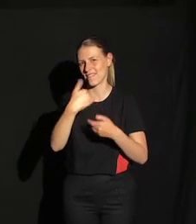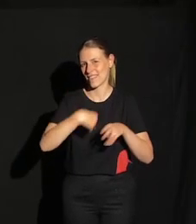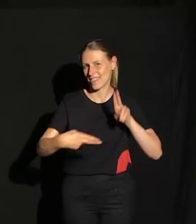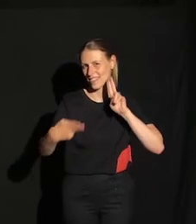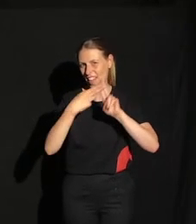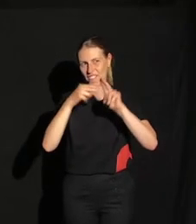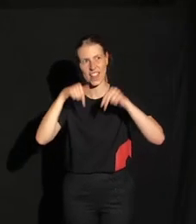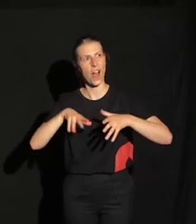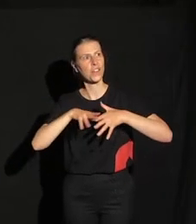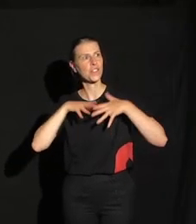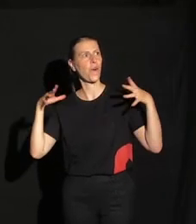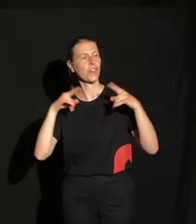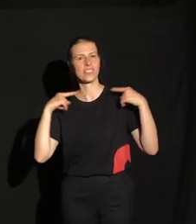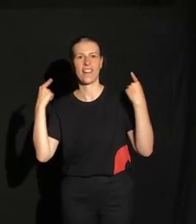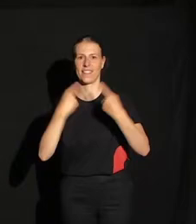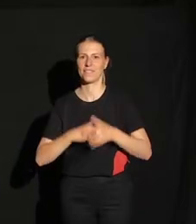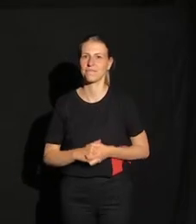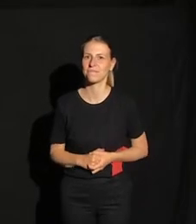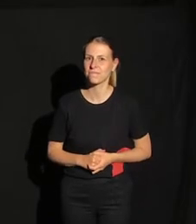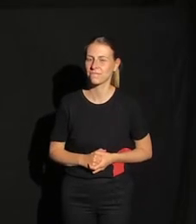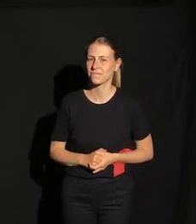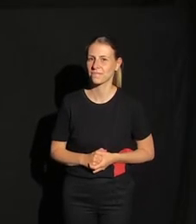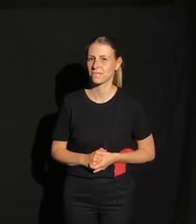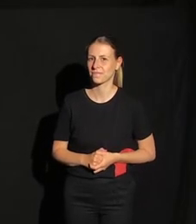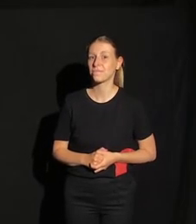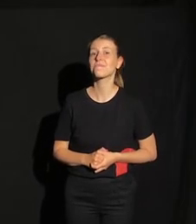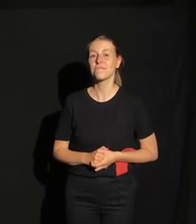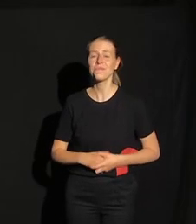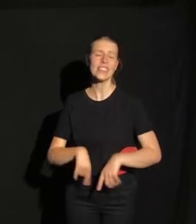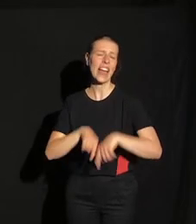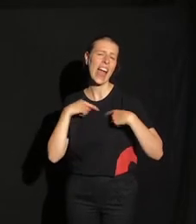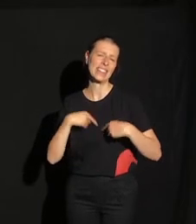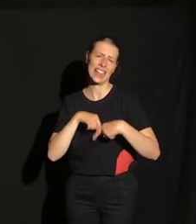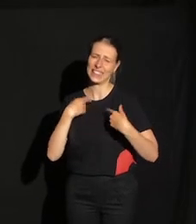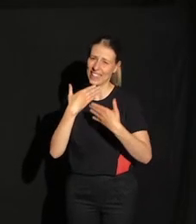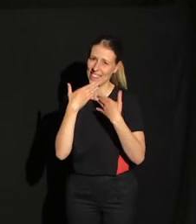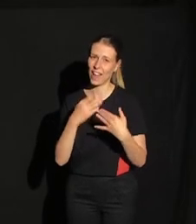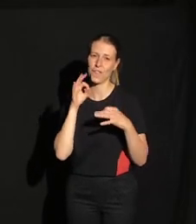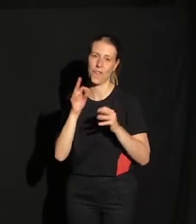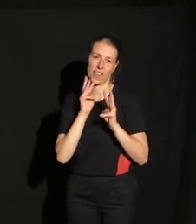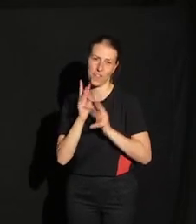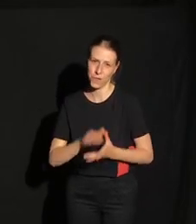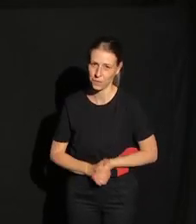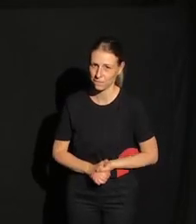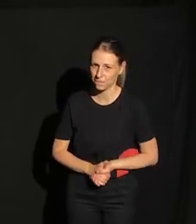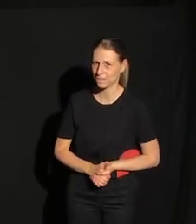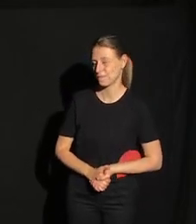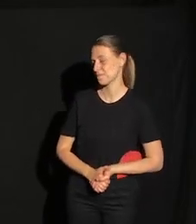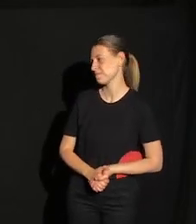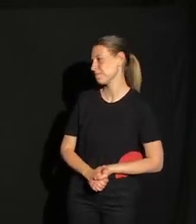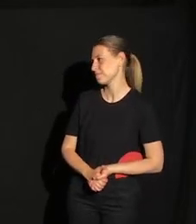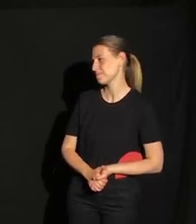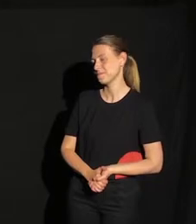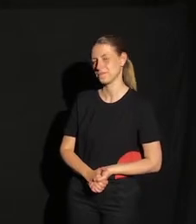der großen Konstellation sehen werden. Ganz herzlichen Dank für dieses Gespräch. Danke an euch.